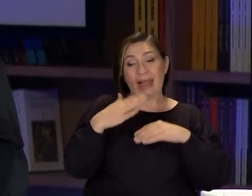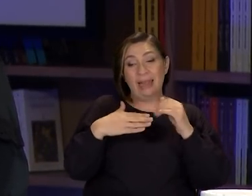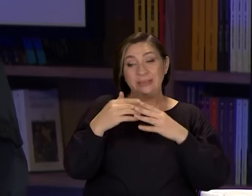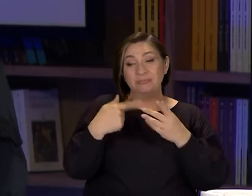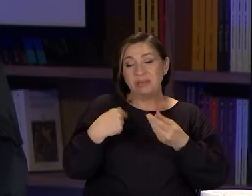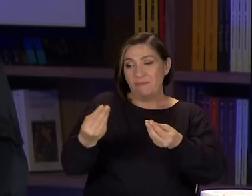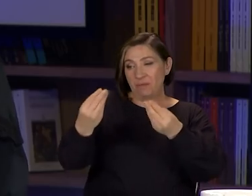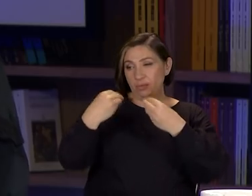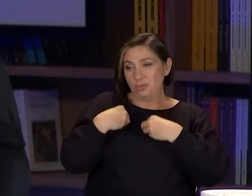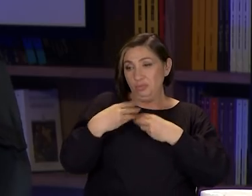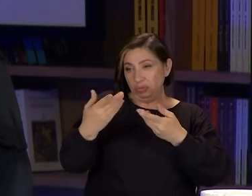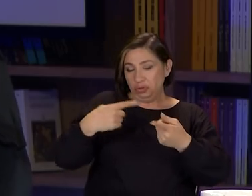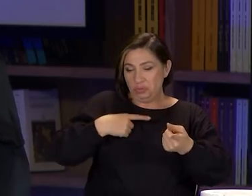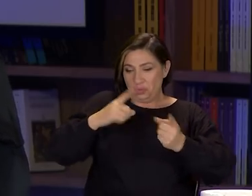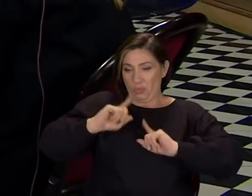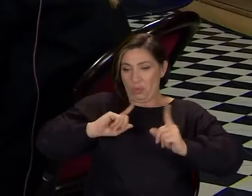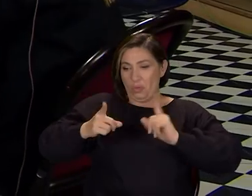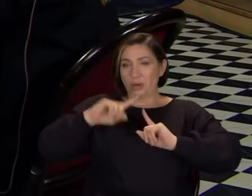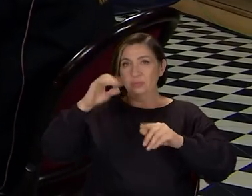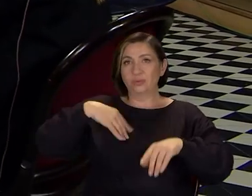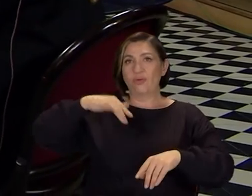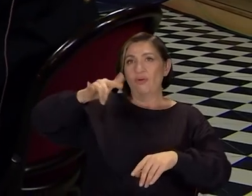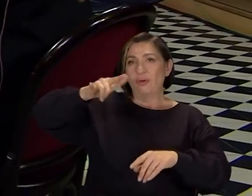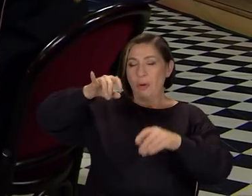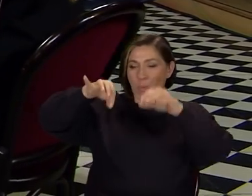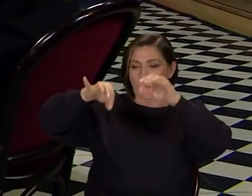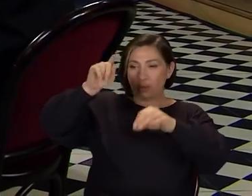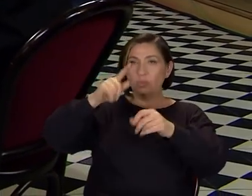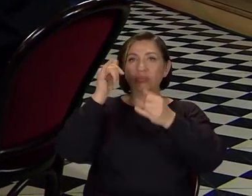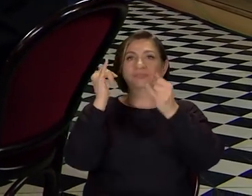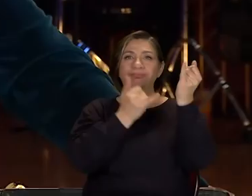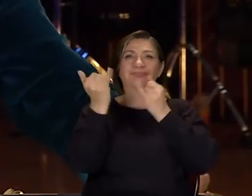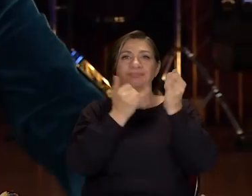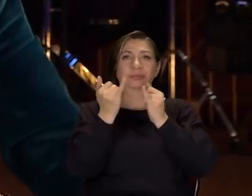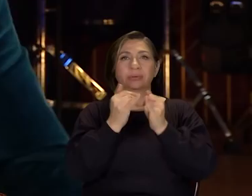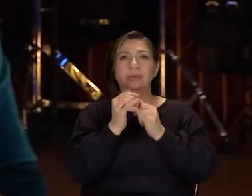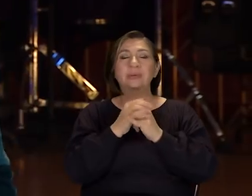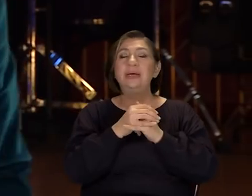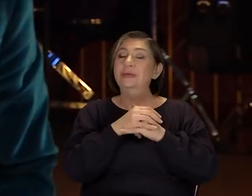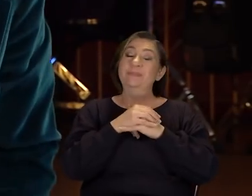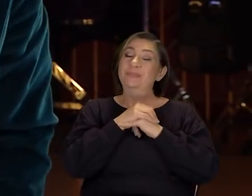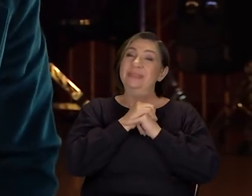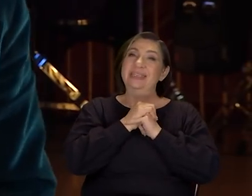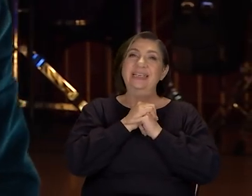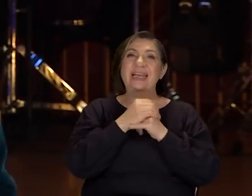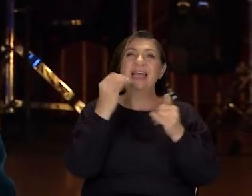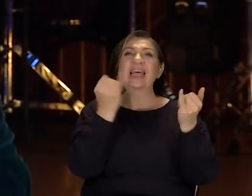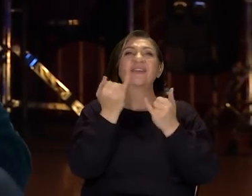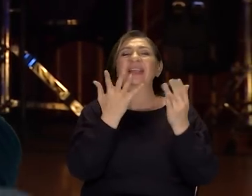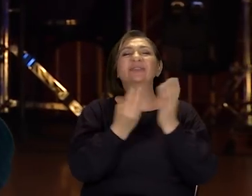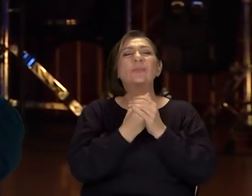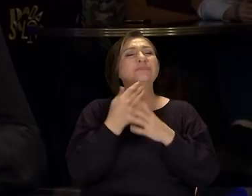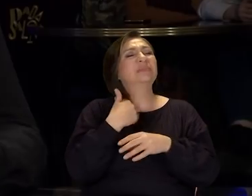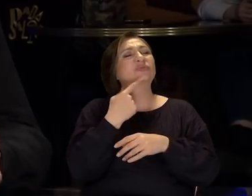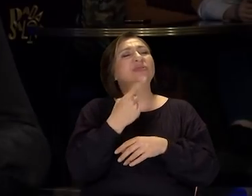ellerinizde bize bırakıyorsunuz. Buyurun yönetin bizi diyorsunuz. Sonra yönetince de kavga çıkıyor. Hayır, hiç öyle şeyde bir şey söylemiyoruz kavga. Kavga nerede çıkıyor vallahi sana bizim